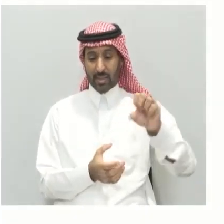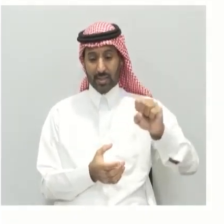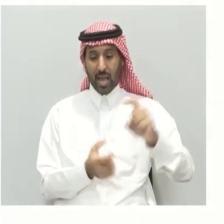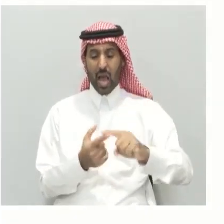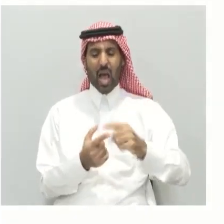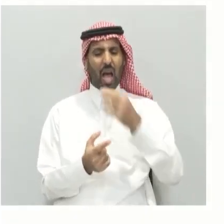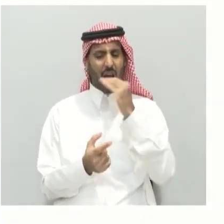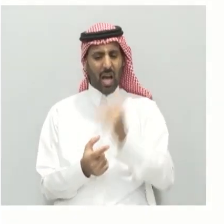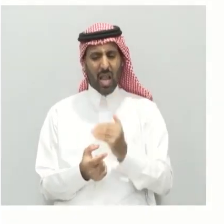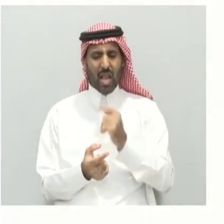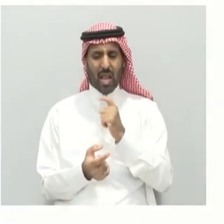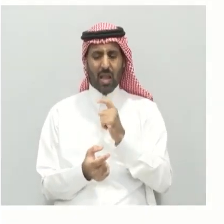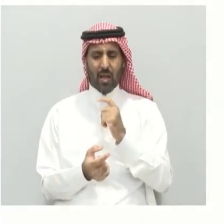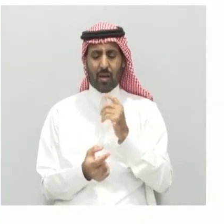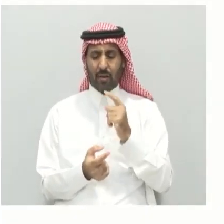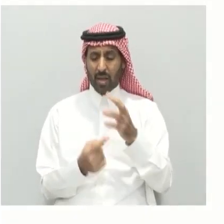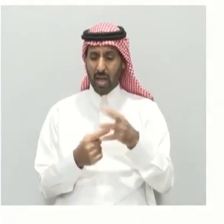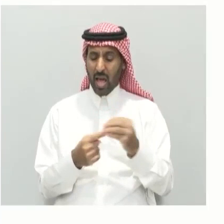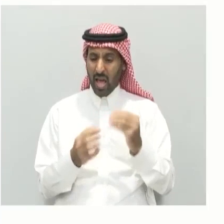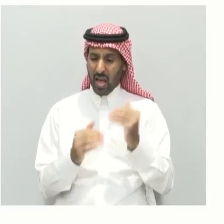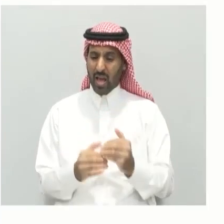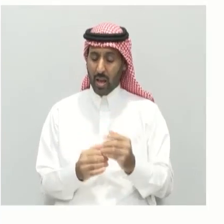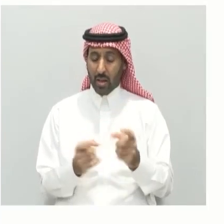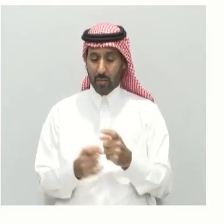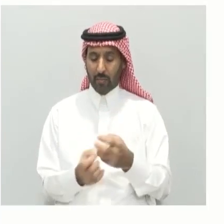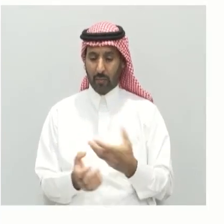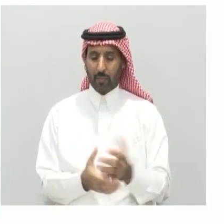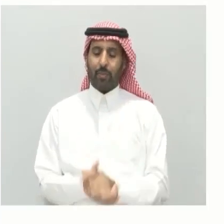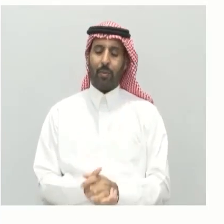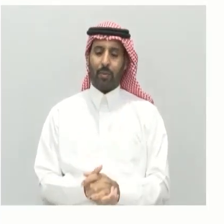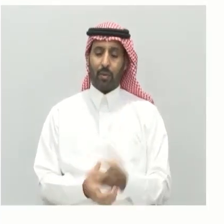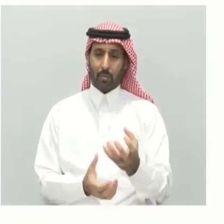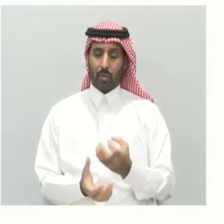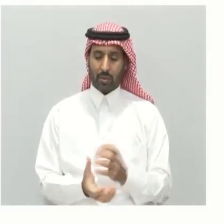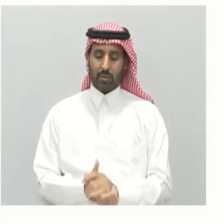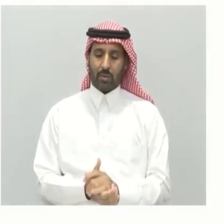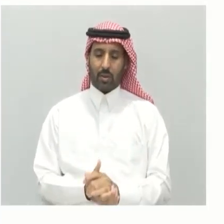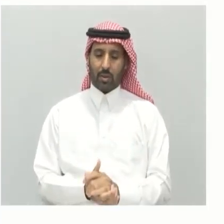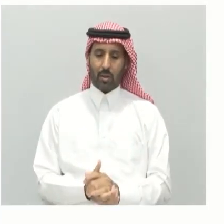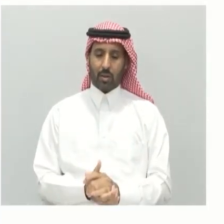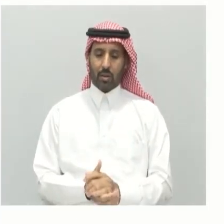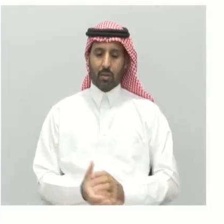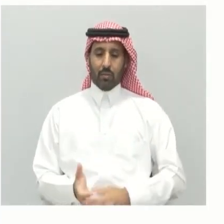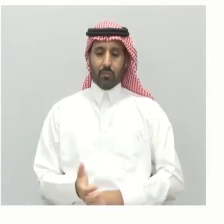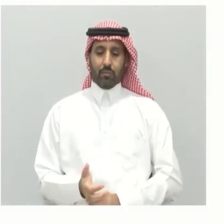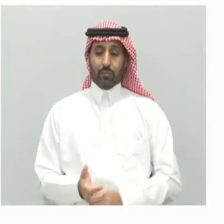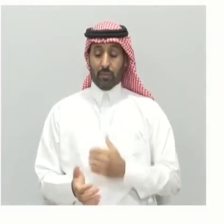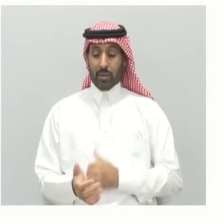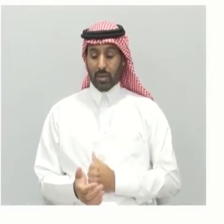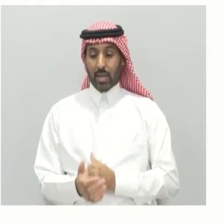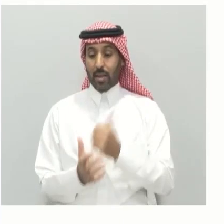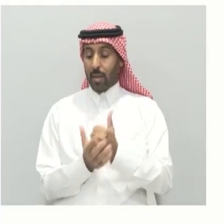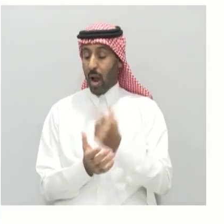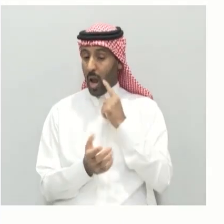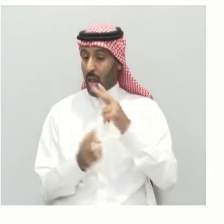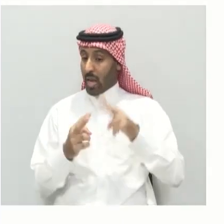كهروسالبيه معناته ان اقوى عامل مؤكسد عفوا عامل مختزل فالعامل المختزل عندي هنا يعتمد اعتماد على ايش على